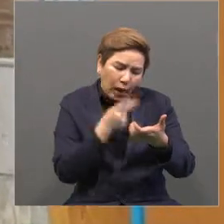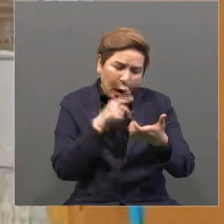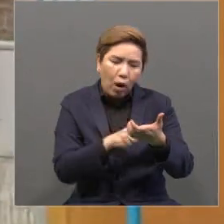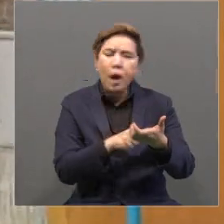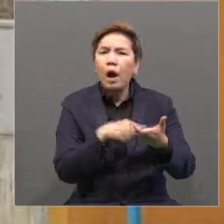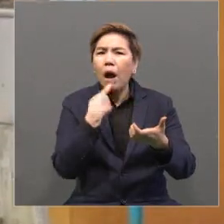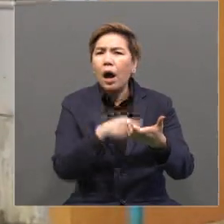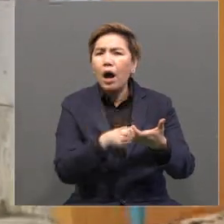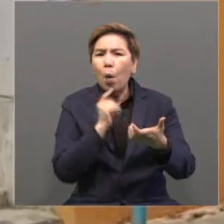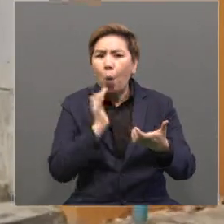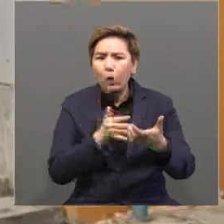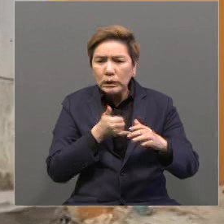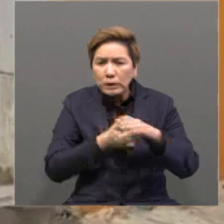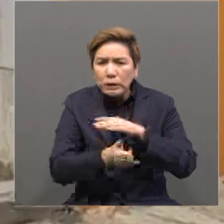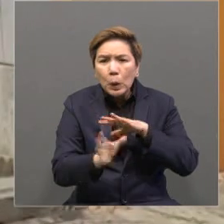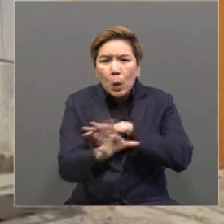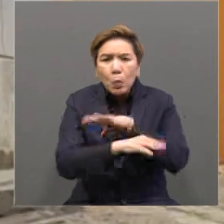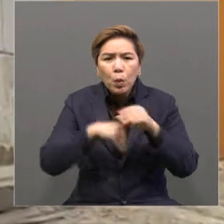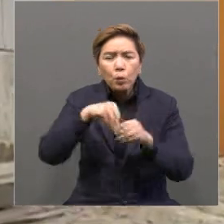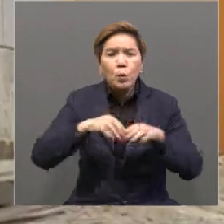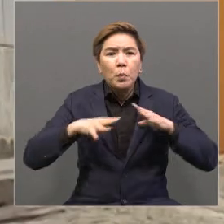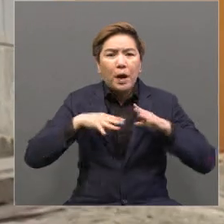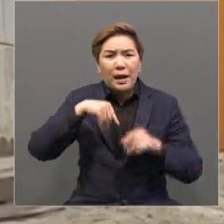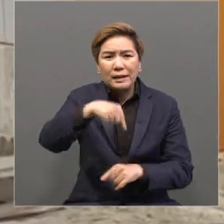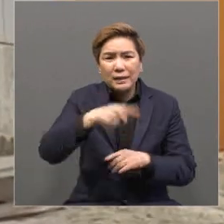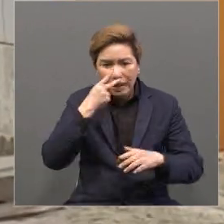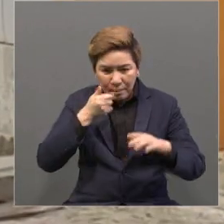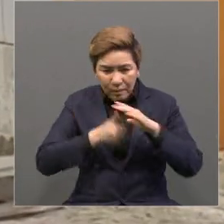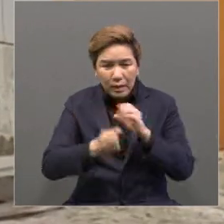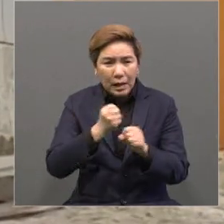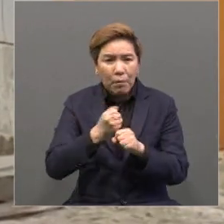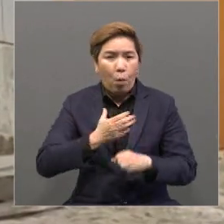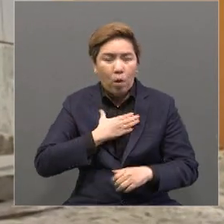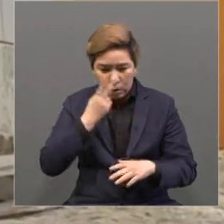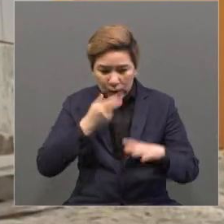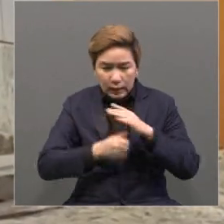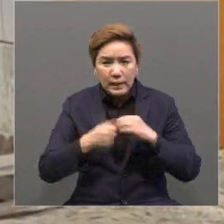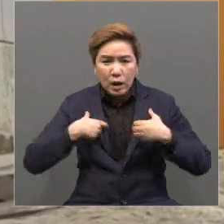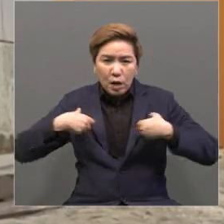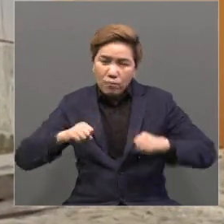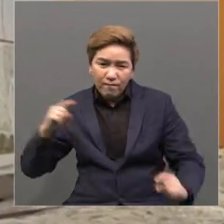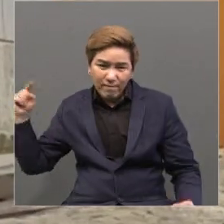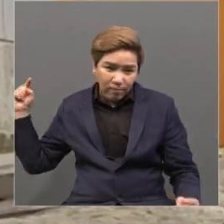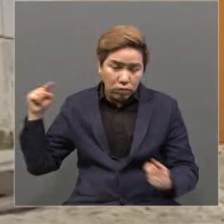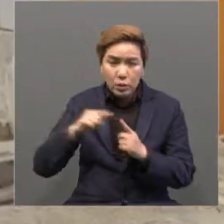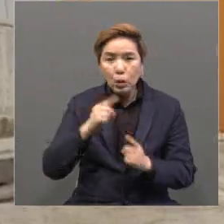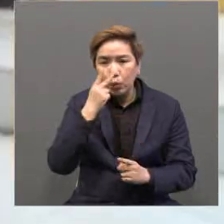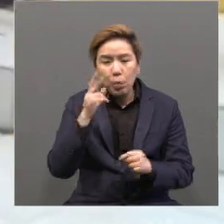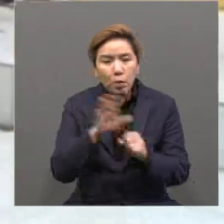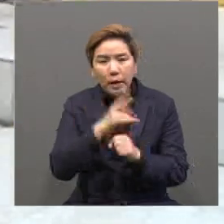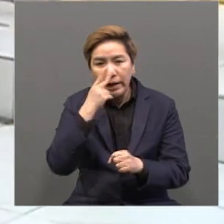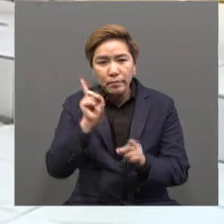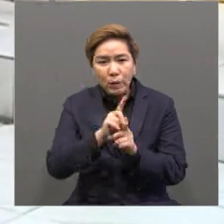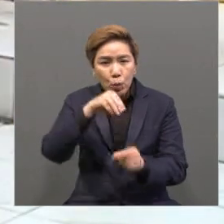เห็นว่าอ้าวมันมีขโมยขจรเข้ามาที่หอพักที่เป็นกิจการของเขาก็เลยรีบขับรถกลับมาดูก็เห็นจังหวะ